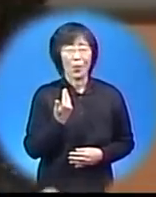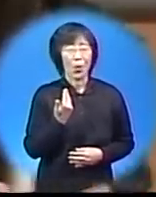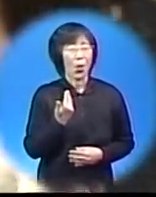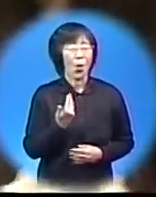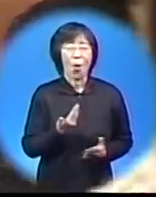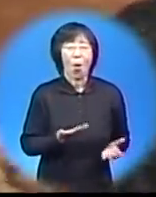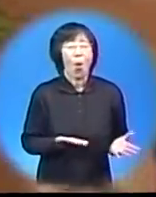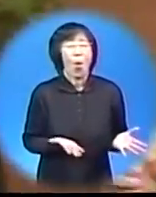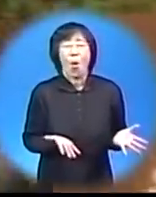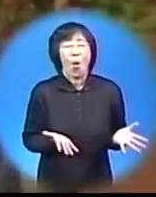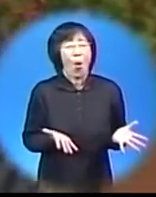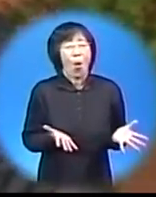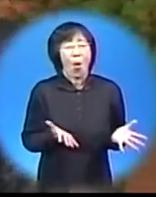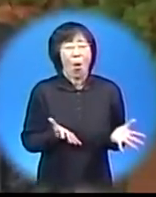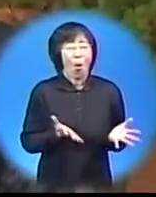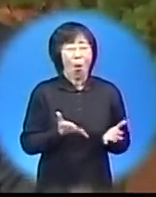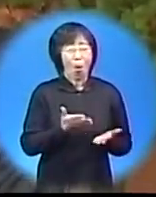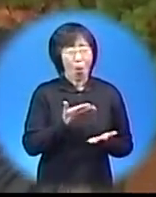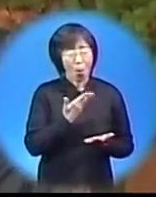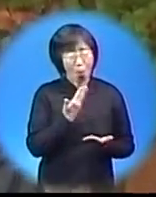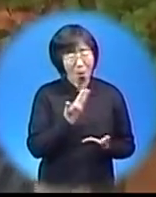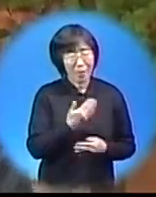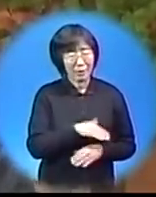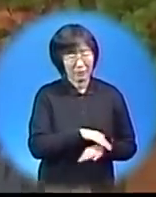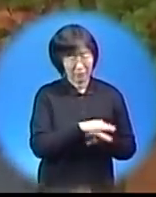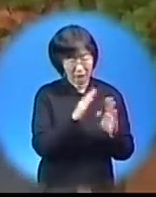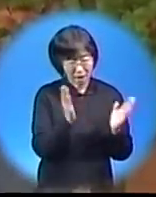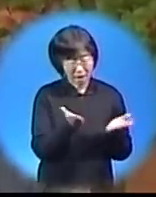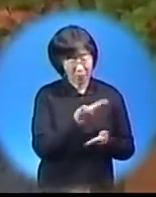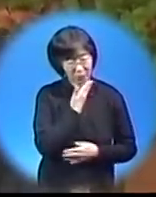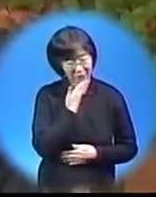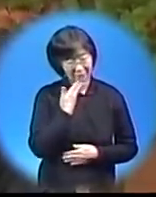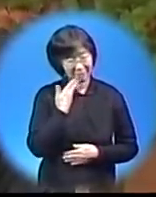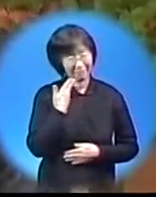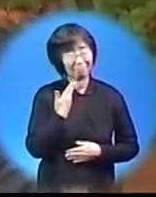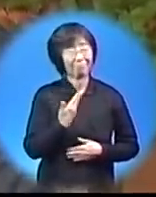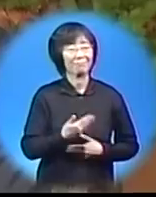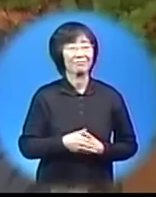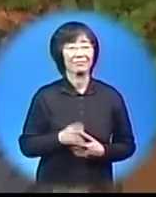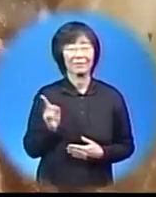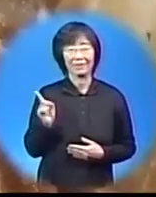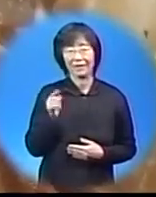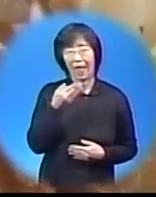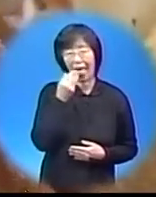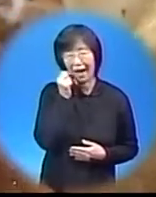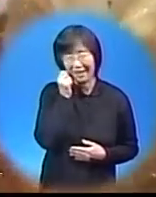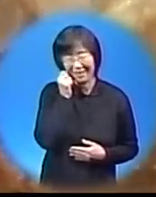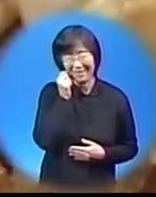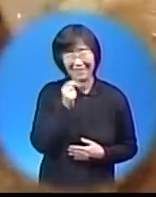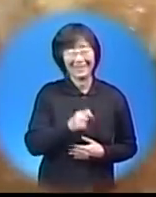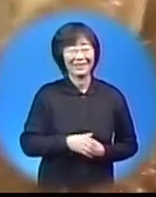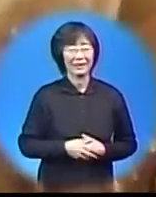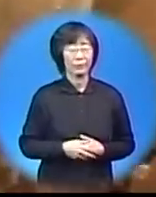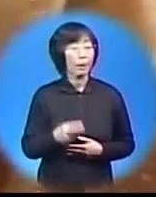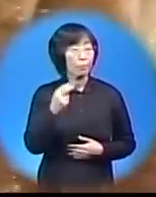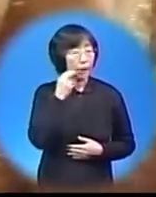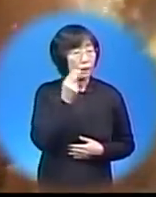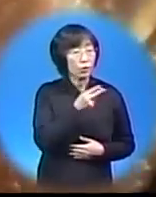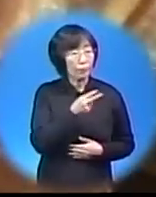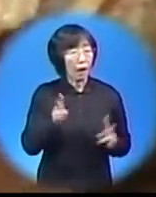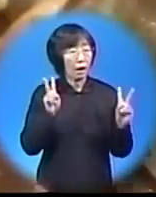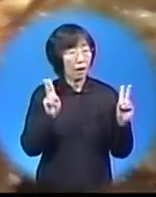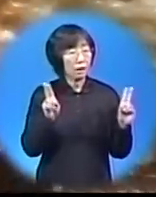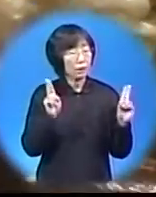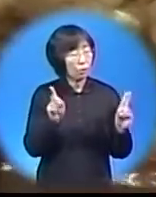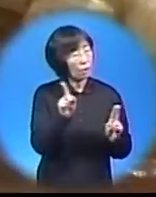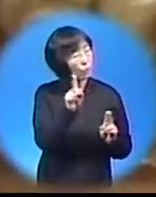食べたいでしょ。 はい、もちろん ね、美味しいですよ。すいません。松葉ガニっていうのはどんな特徴があるん